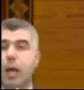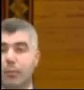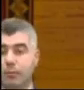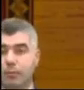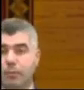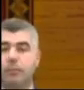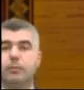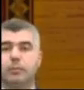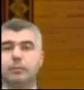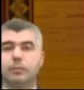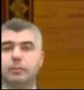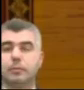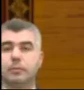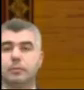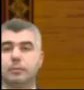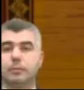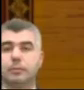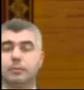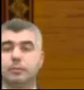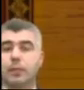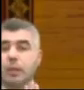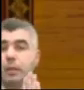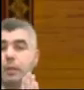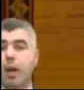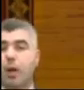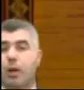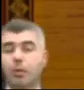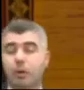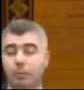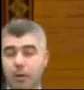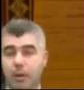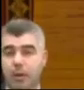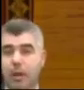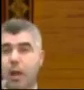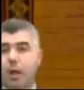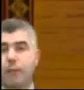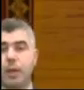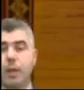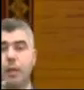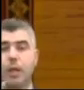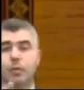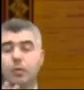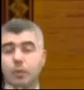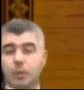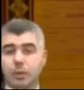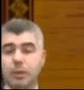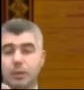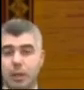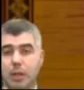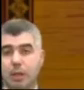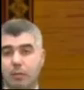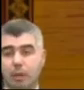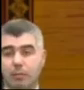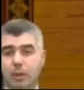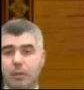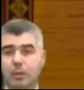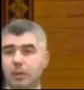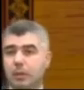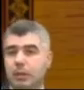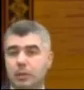مع كل التداعيات المأساوية. في السابع من تشرين الأول أكتوبر عام 2023 شكل